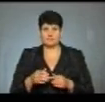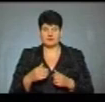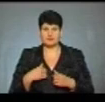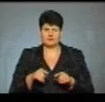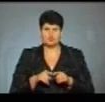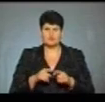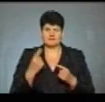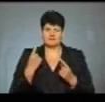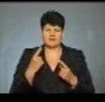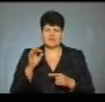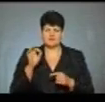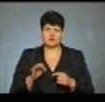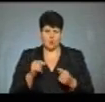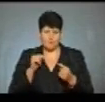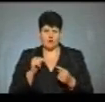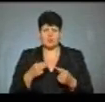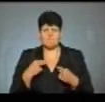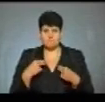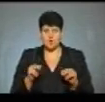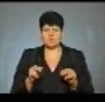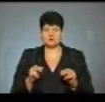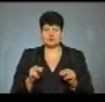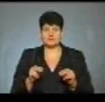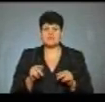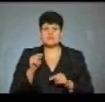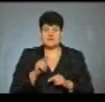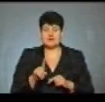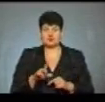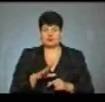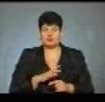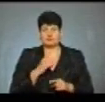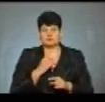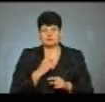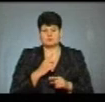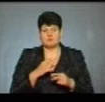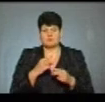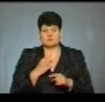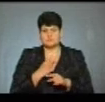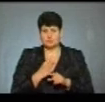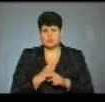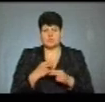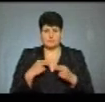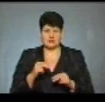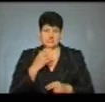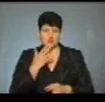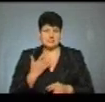великий відсоток, 70% проти продажу. За те, щоб був мораторій на продаж, так, іноземцям.